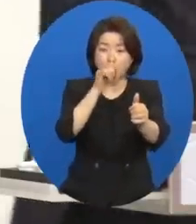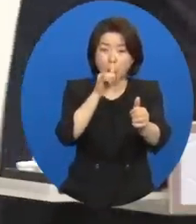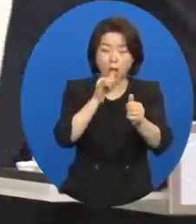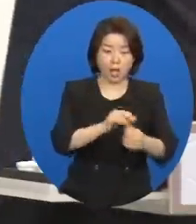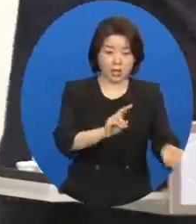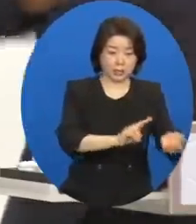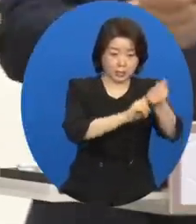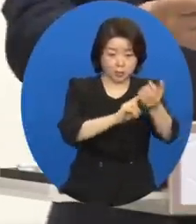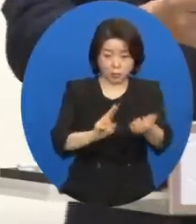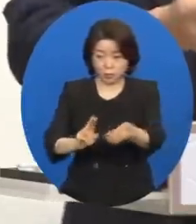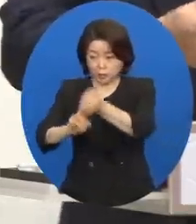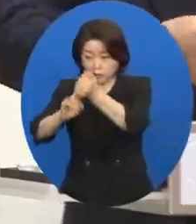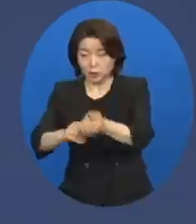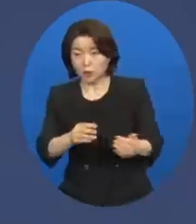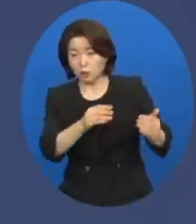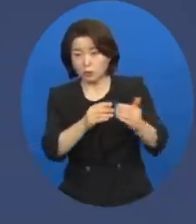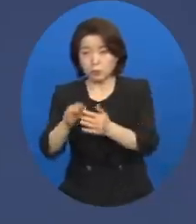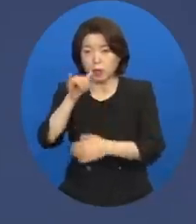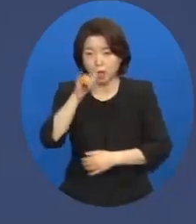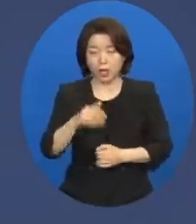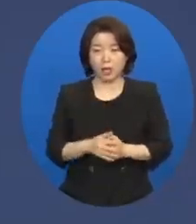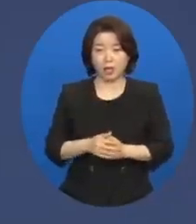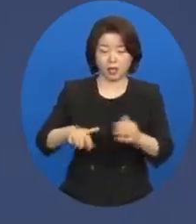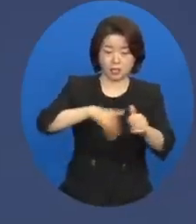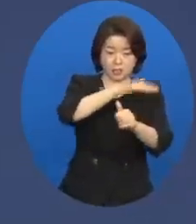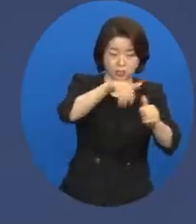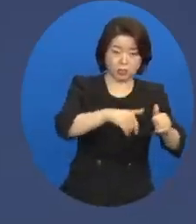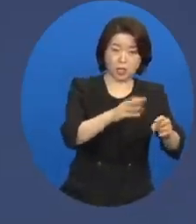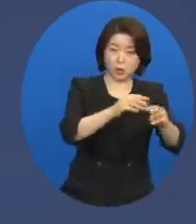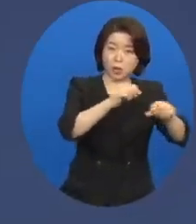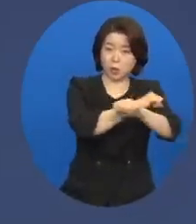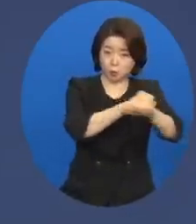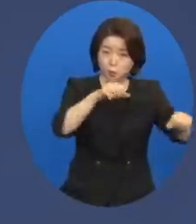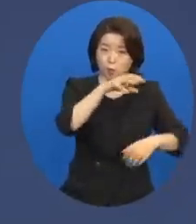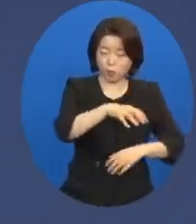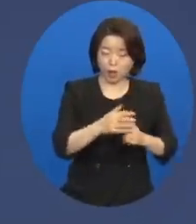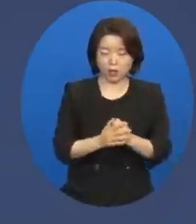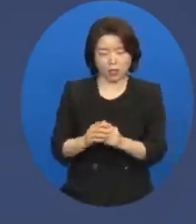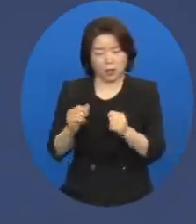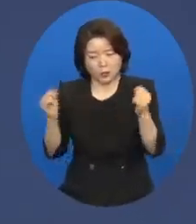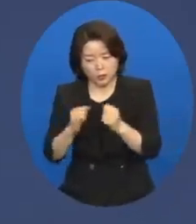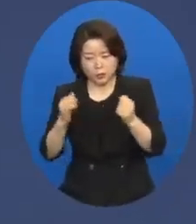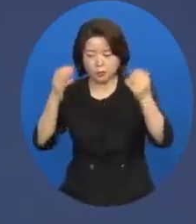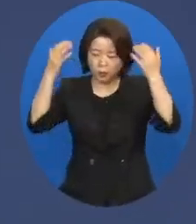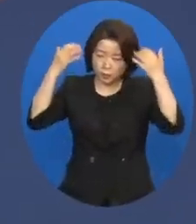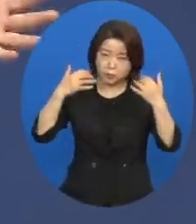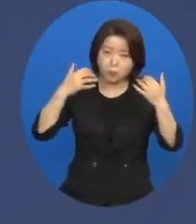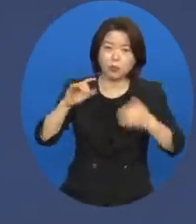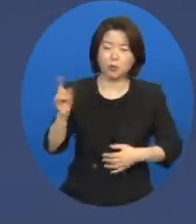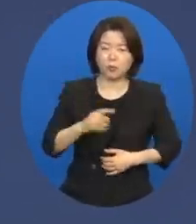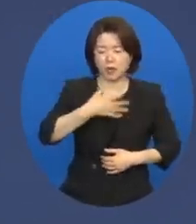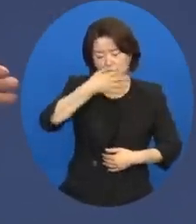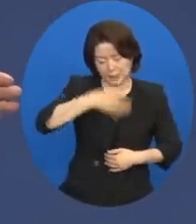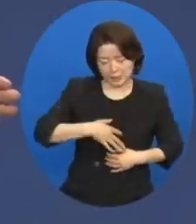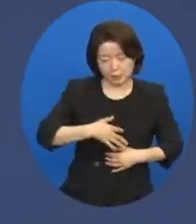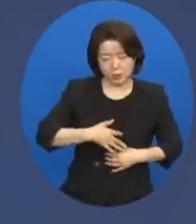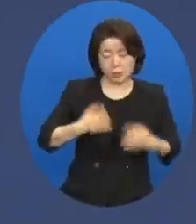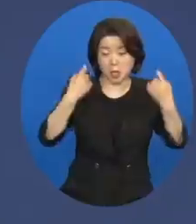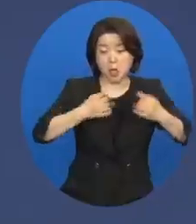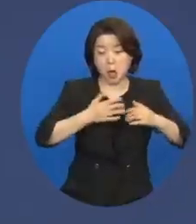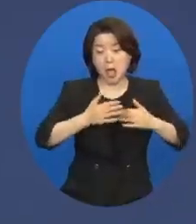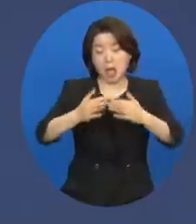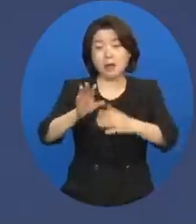기적으로 이끌어주셨어요. 상황은 광야였고 그리고 좀 춥고 덥고 그리고 힘든 여정이긴